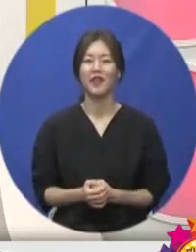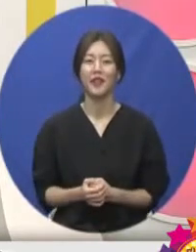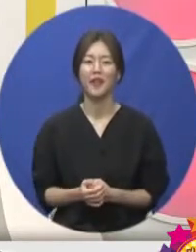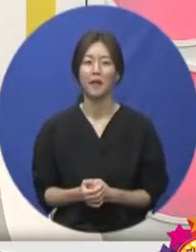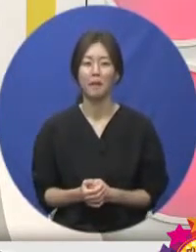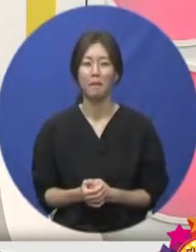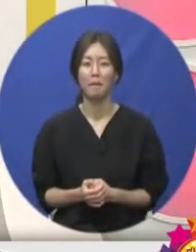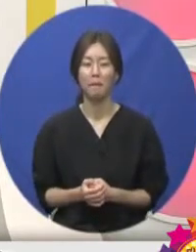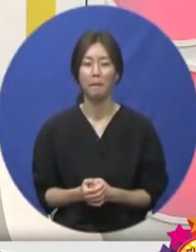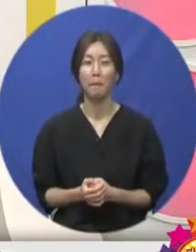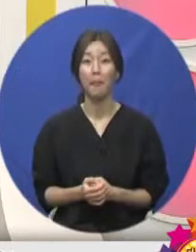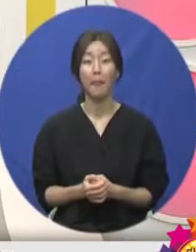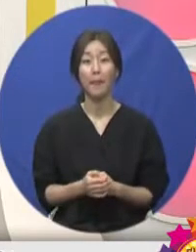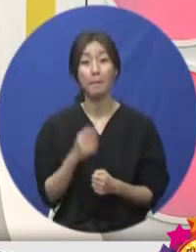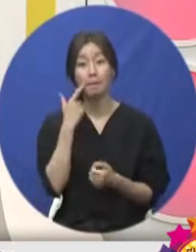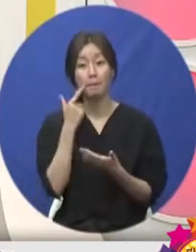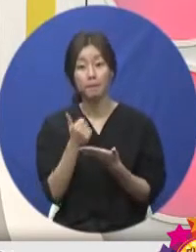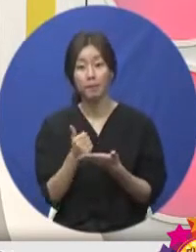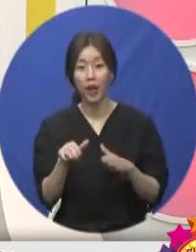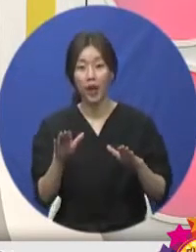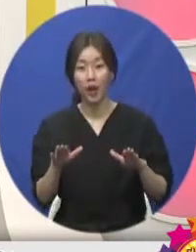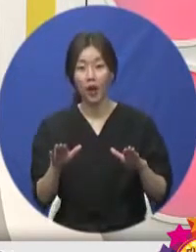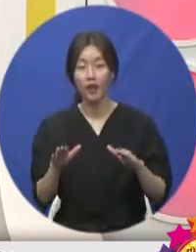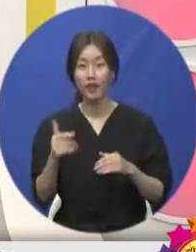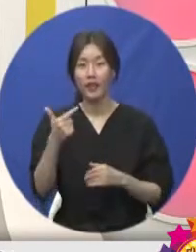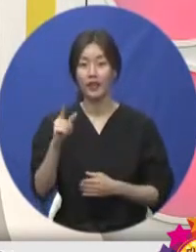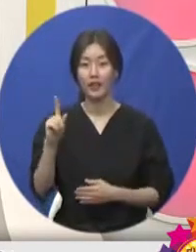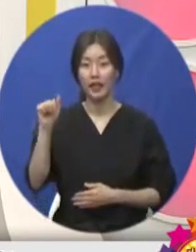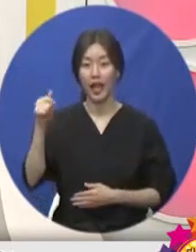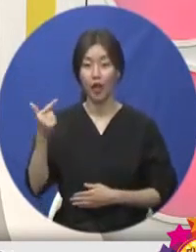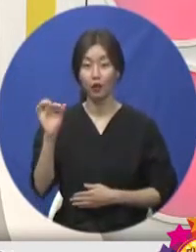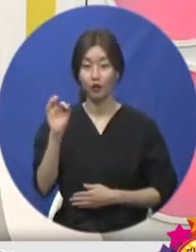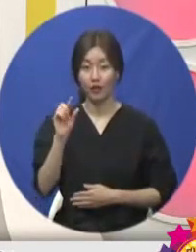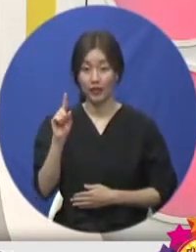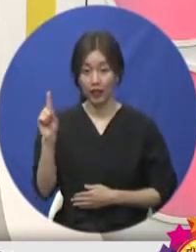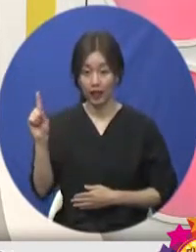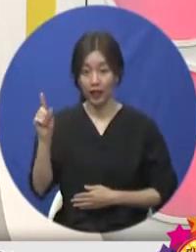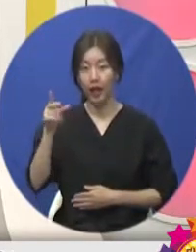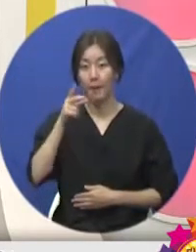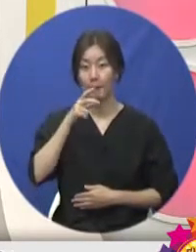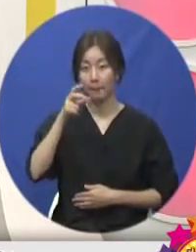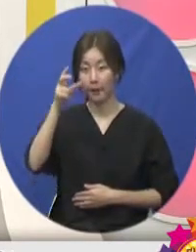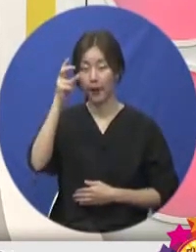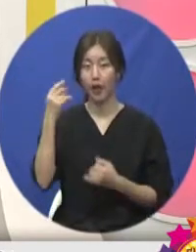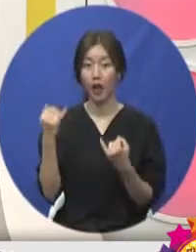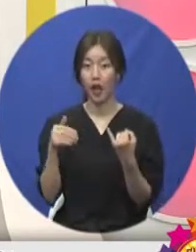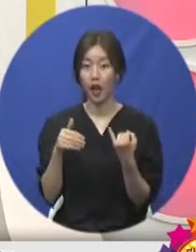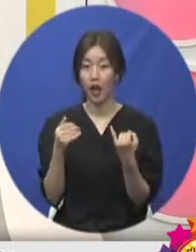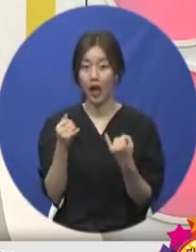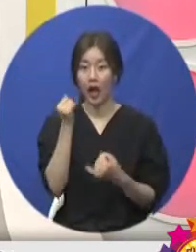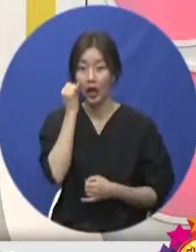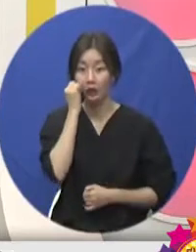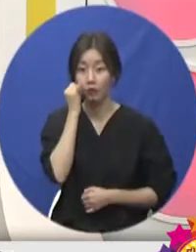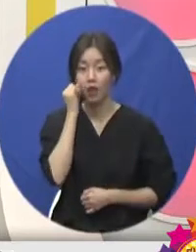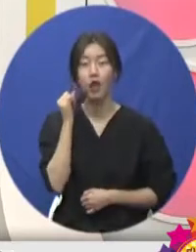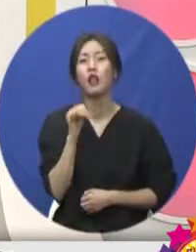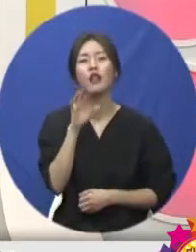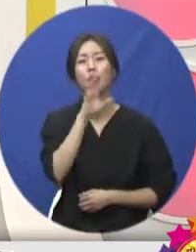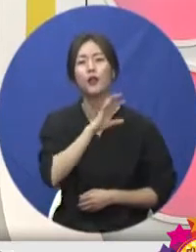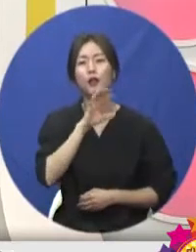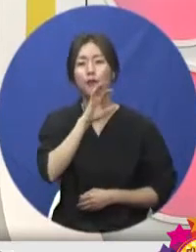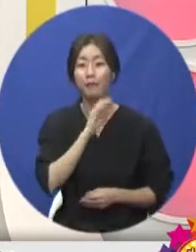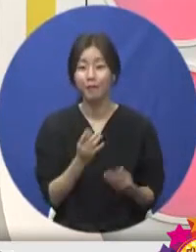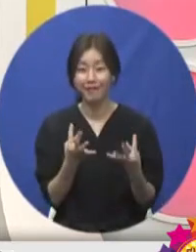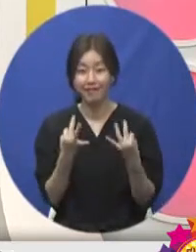꺼버렸어요. 예. 네. 네. 아버님, 오늘 예. 나훈아의 평양 아줌마 부르시는데요. 예. 연습 몇 번 하셨어요? 얼마나